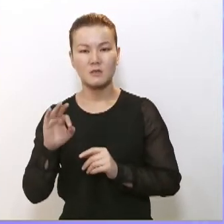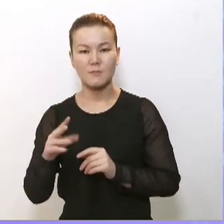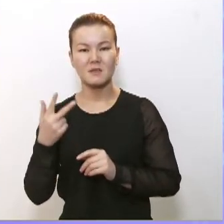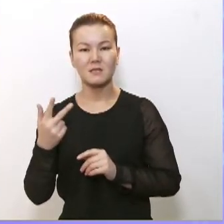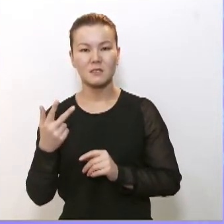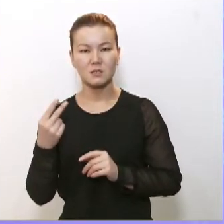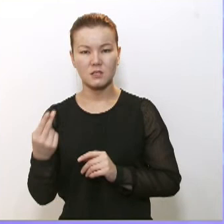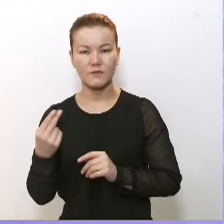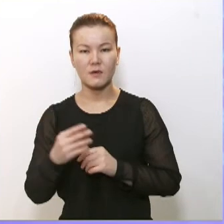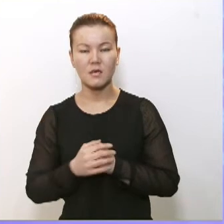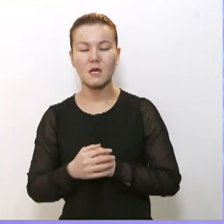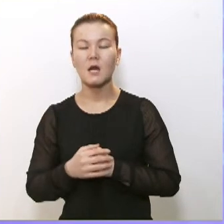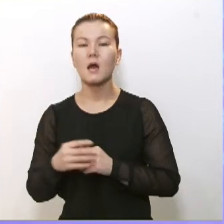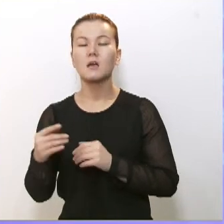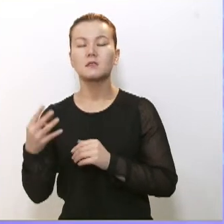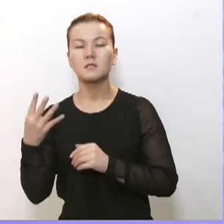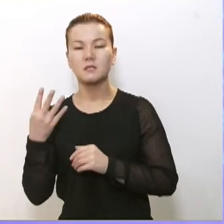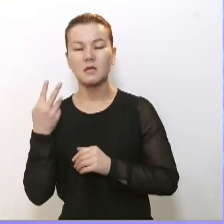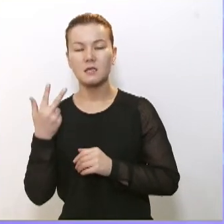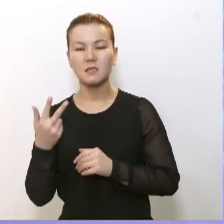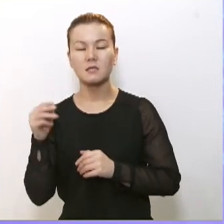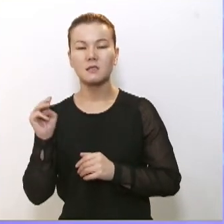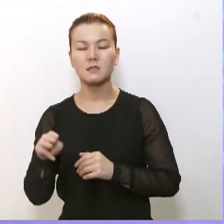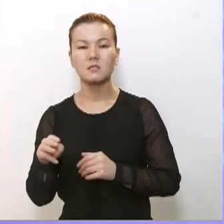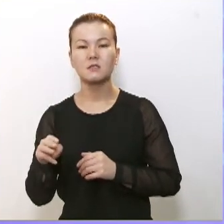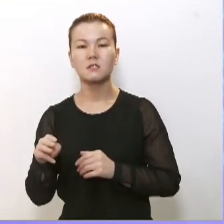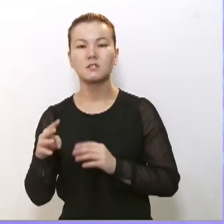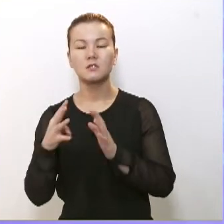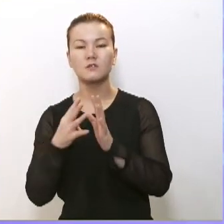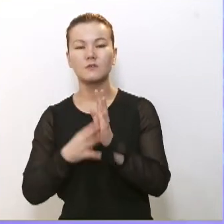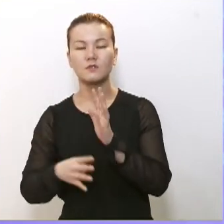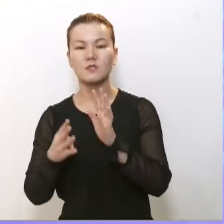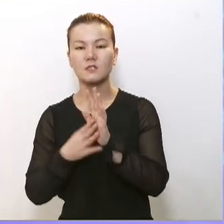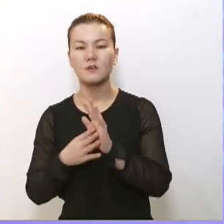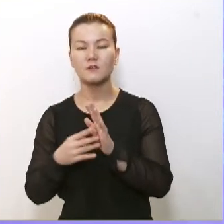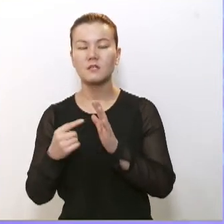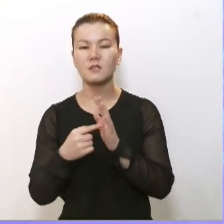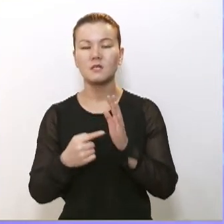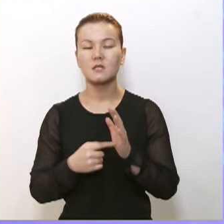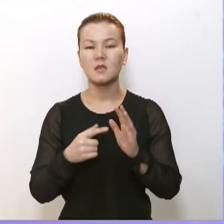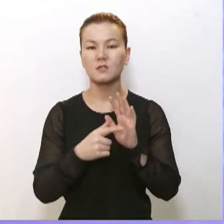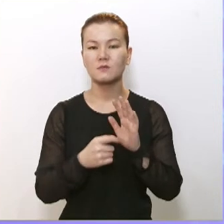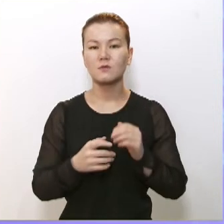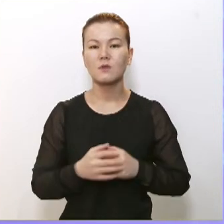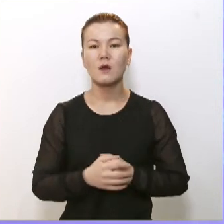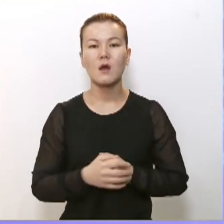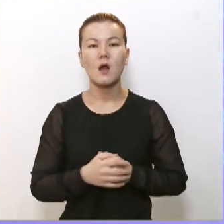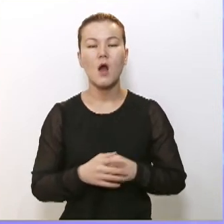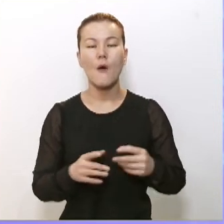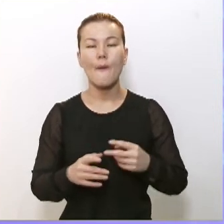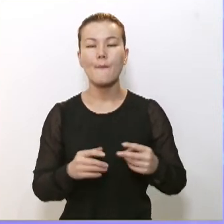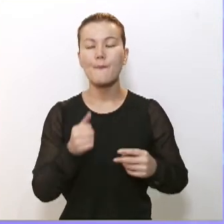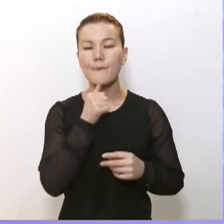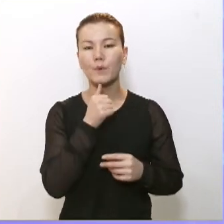делим 3099 на 700 пробная цифра 4